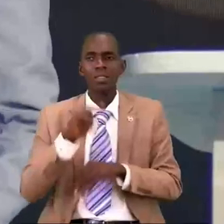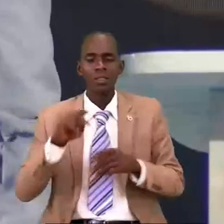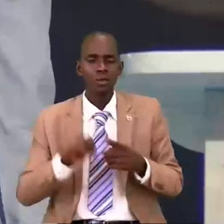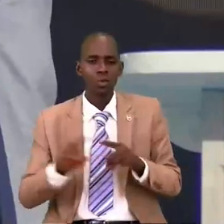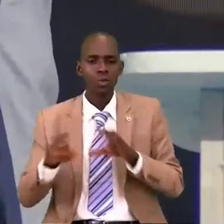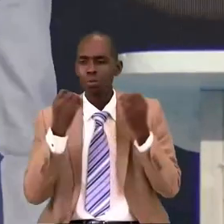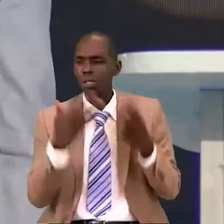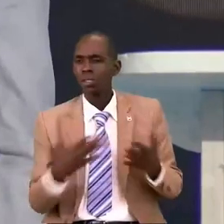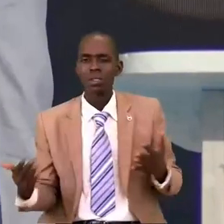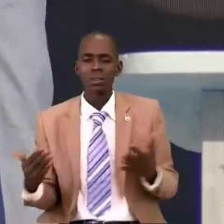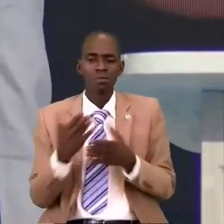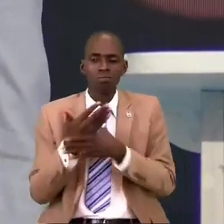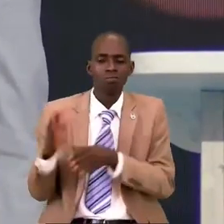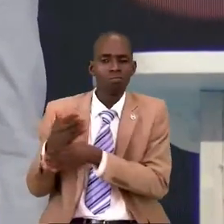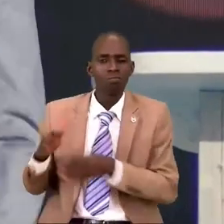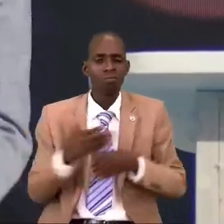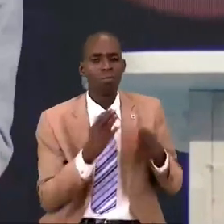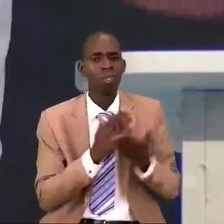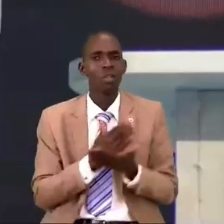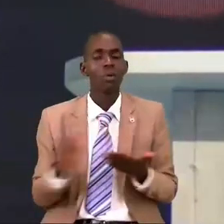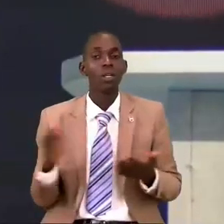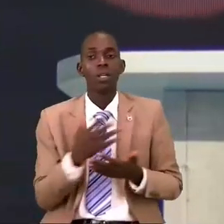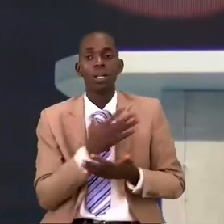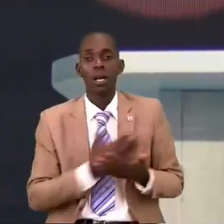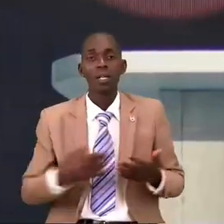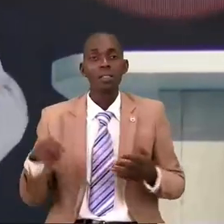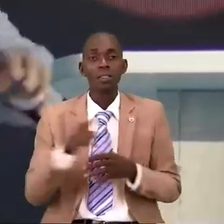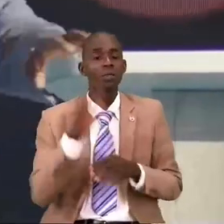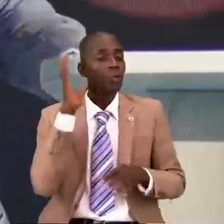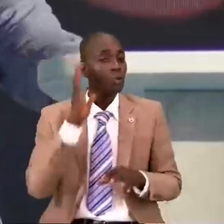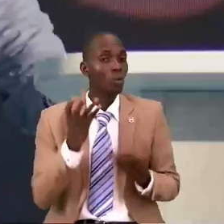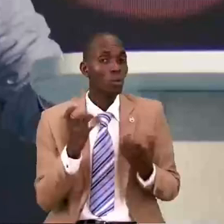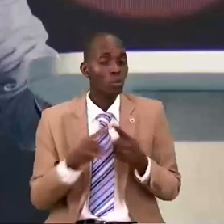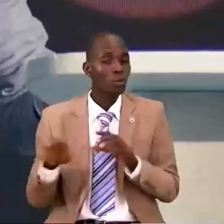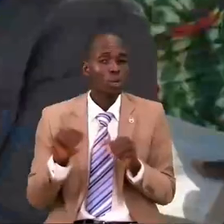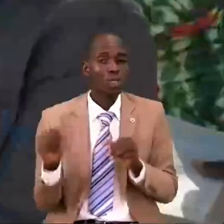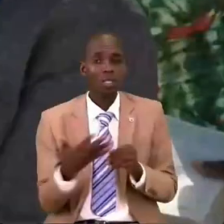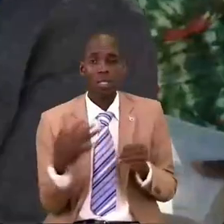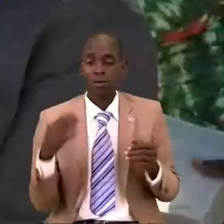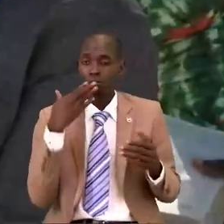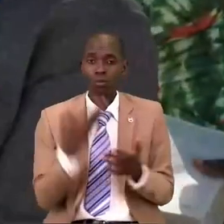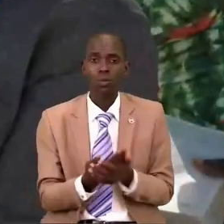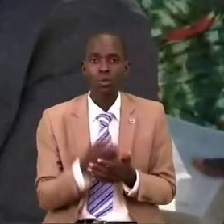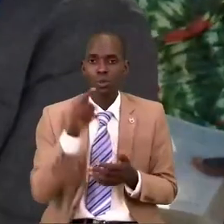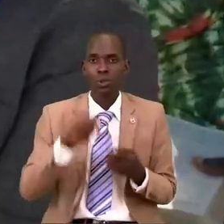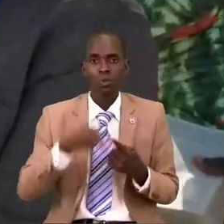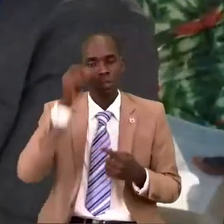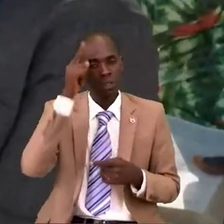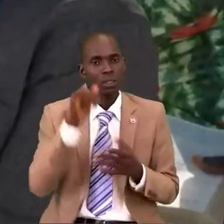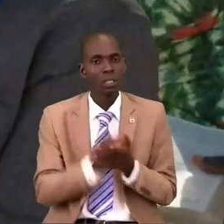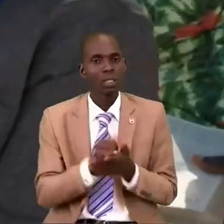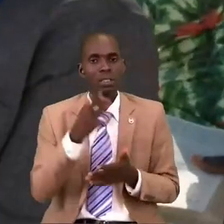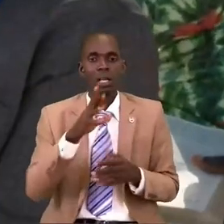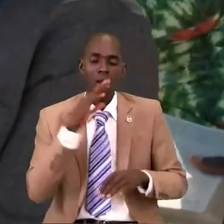du sens, nous devons comprendre qu'il y a des souffrances, il y a des difficultés, il y a une vraie chose qui demande ta force. Et nous